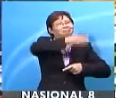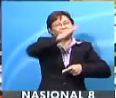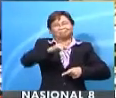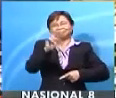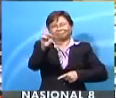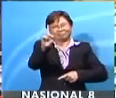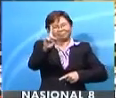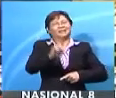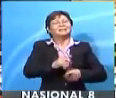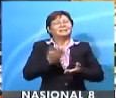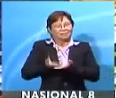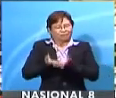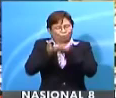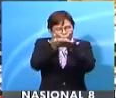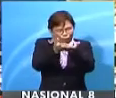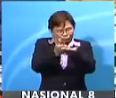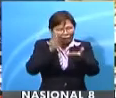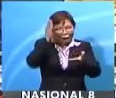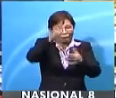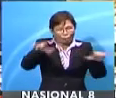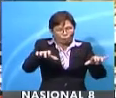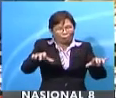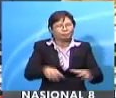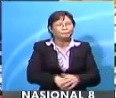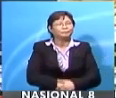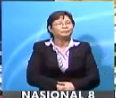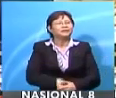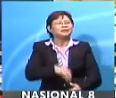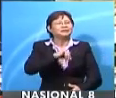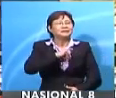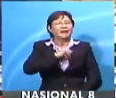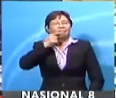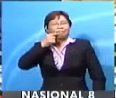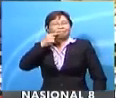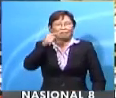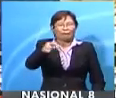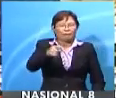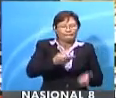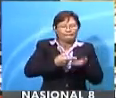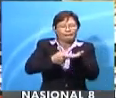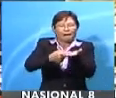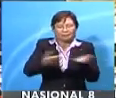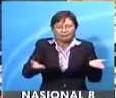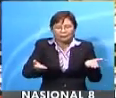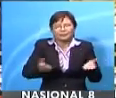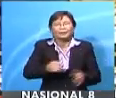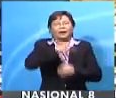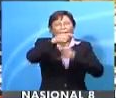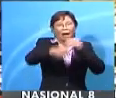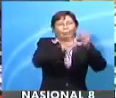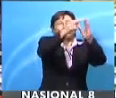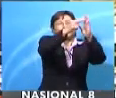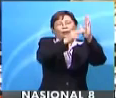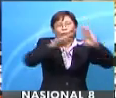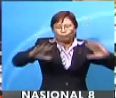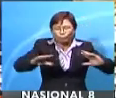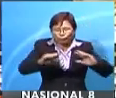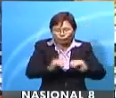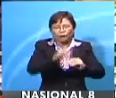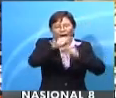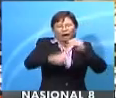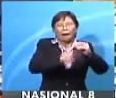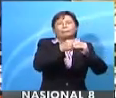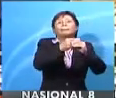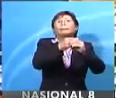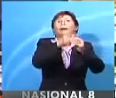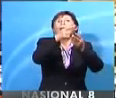maka satu usul akan dibuat. Dan saya suruh untuk dibahas di sini mengenai dengan peraturan mesyuarat dan mengenai